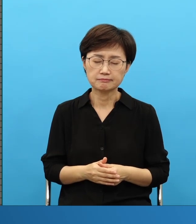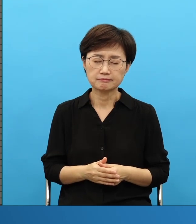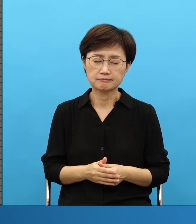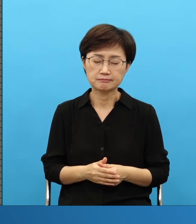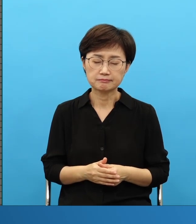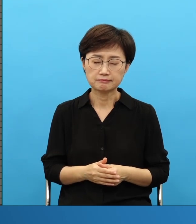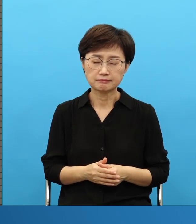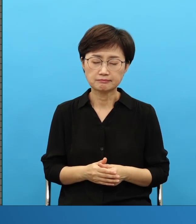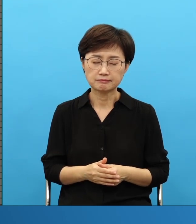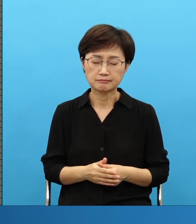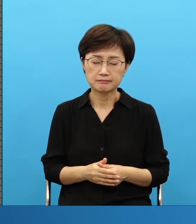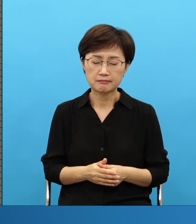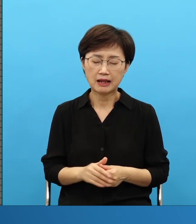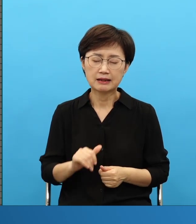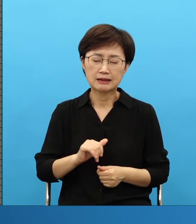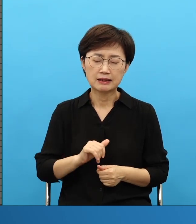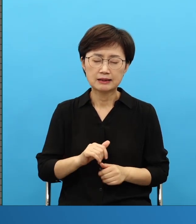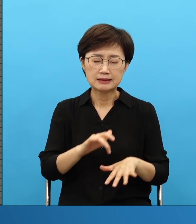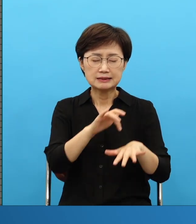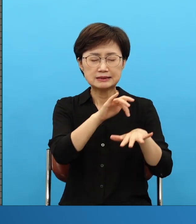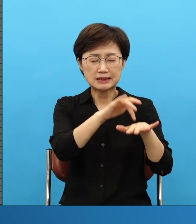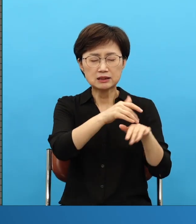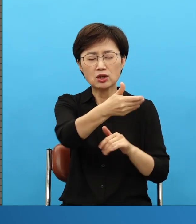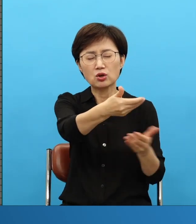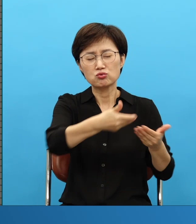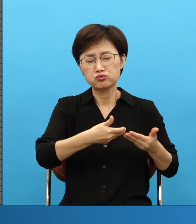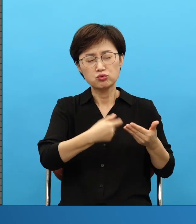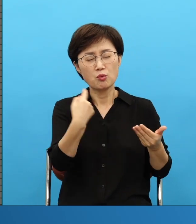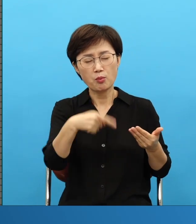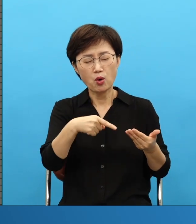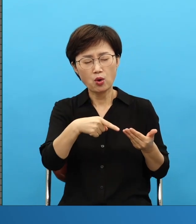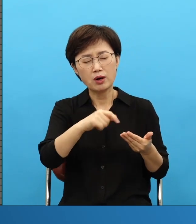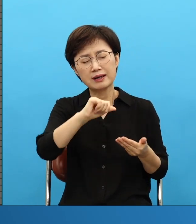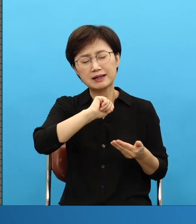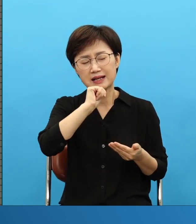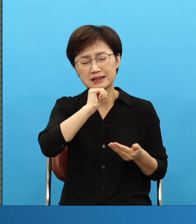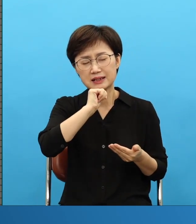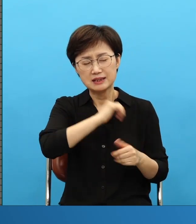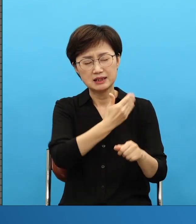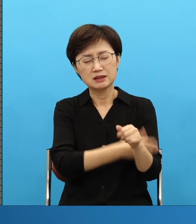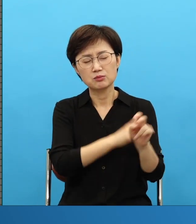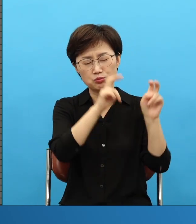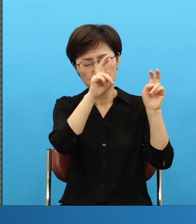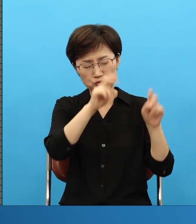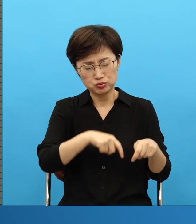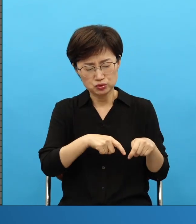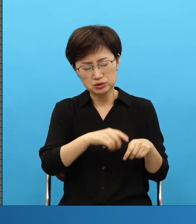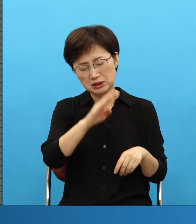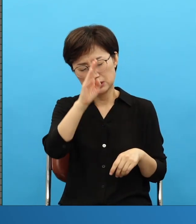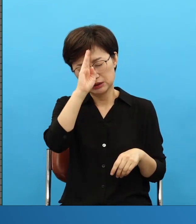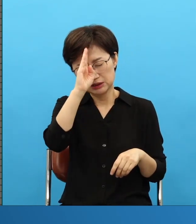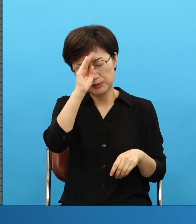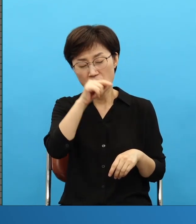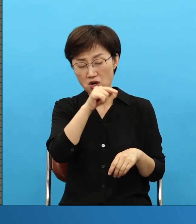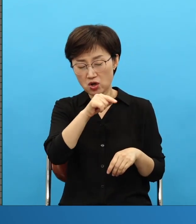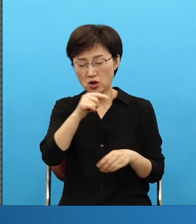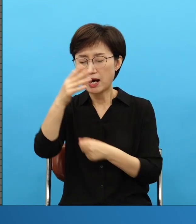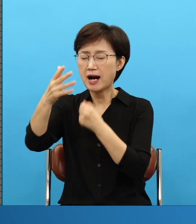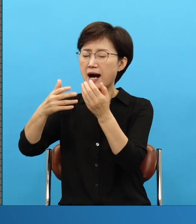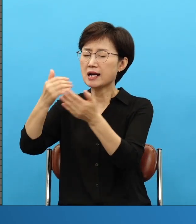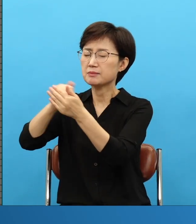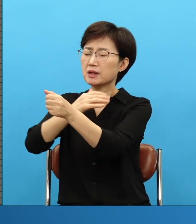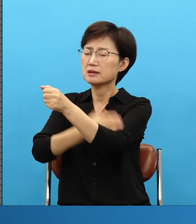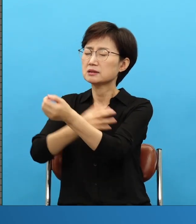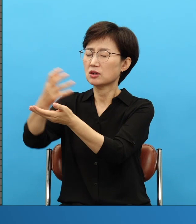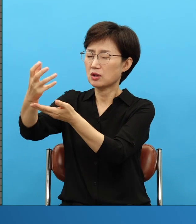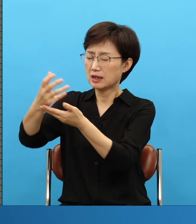lamb. 가난, 질병, 무능의 사단의 망대가 어떠한 견고한지도 무너뜨리는 하나님의 능력으로 완전히 무너지게 하실 것을